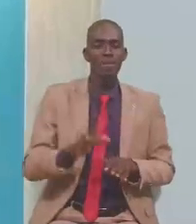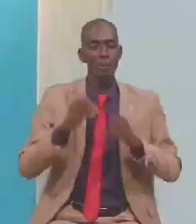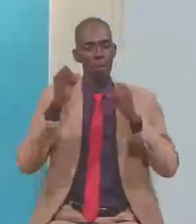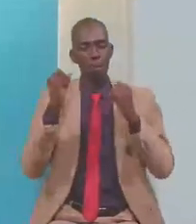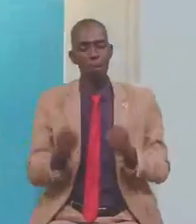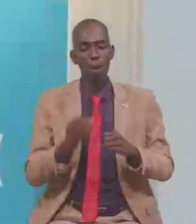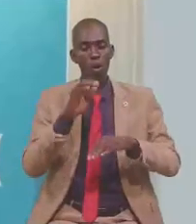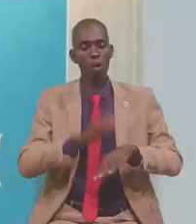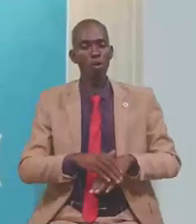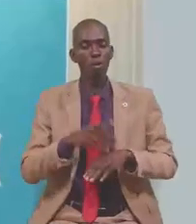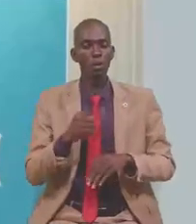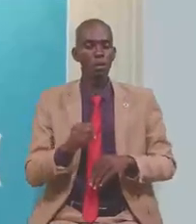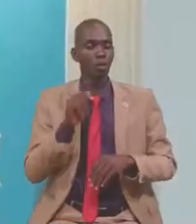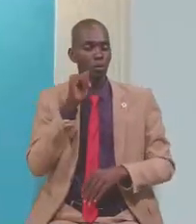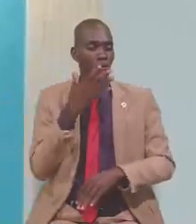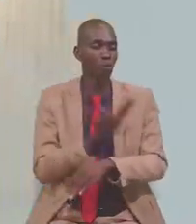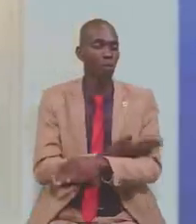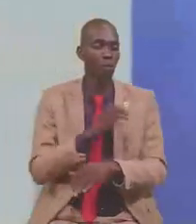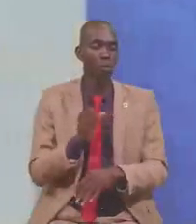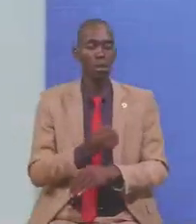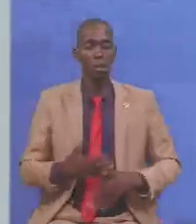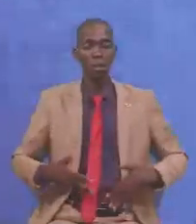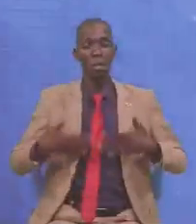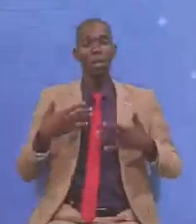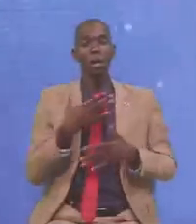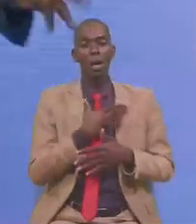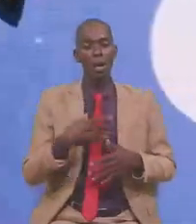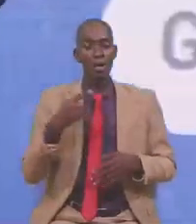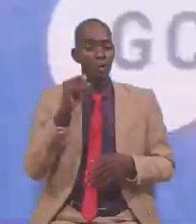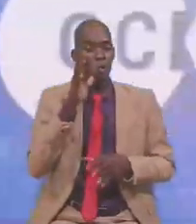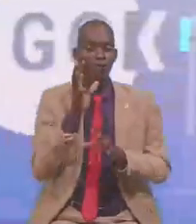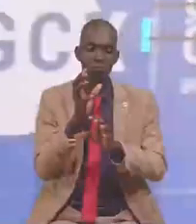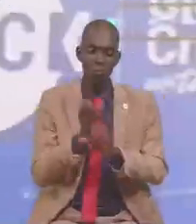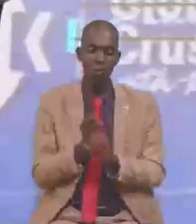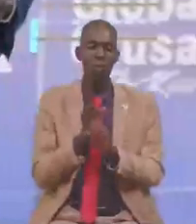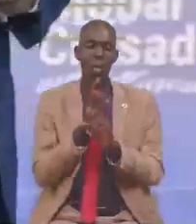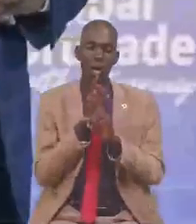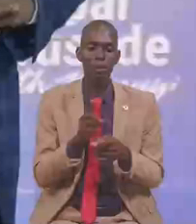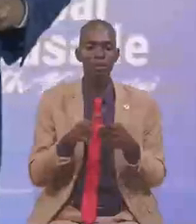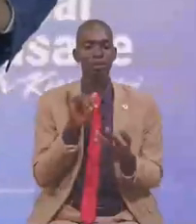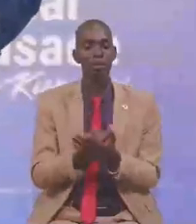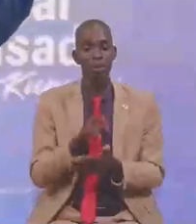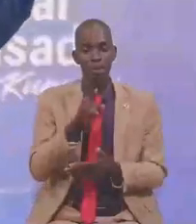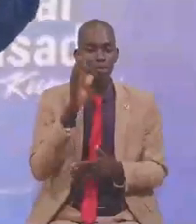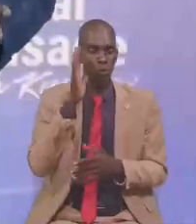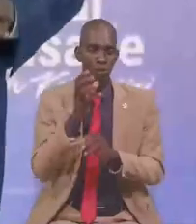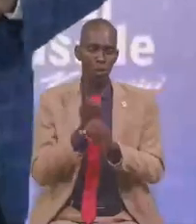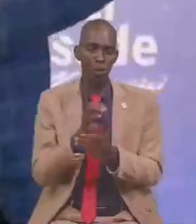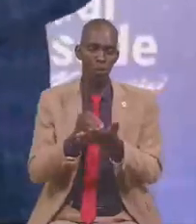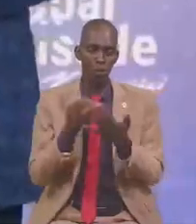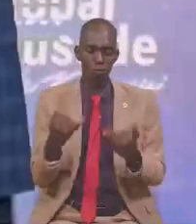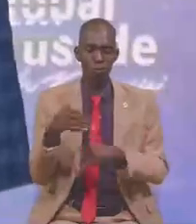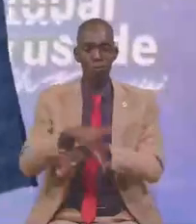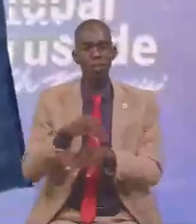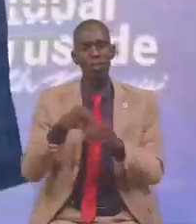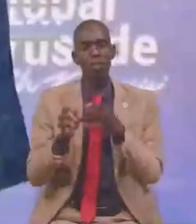négatif sur la vie de sa fille, elle a reçu cela. Vous allez recevoir cela ce soir. Vous